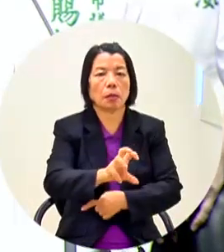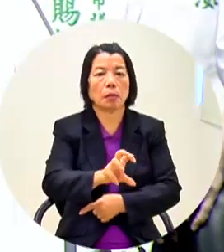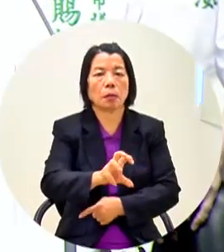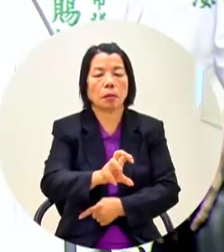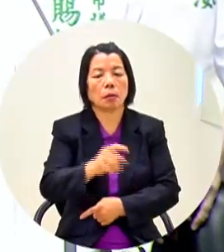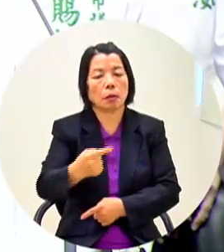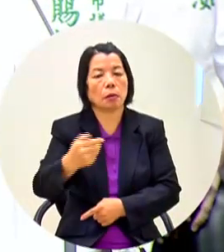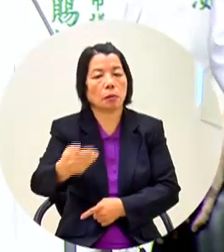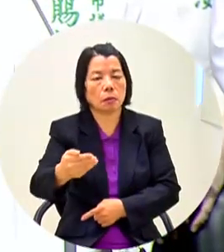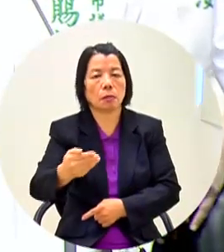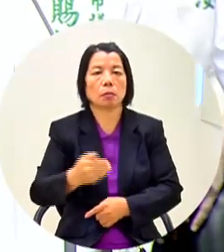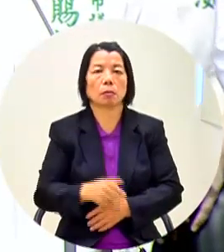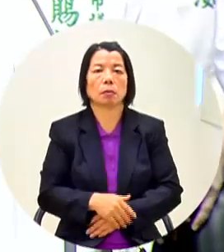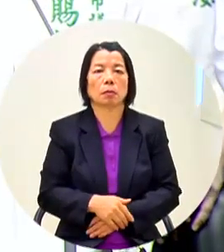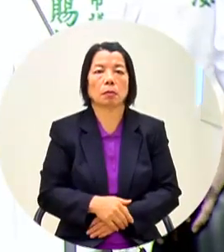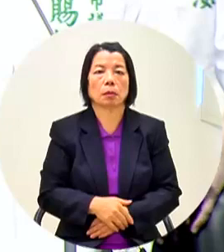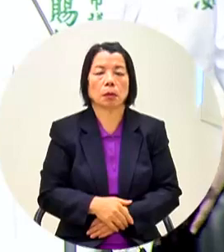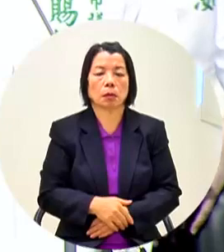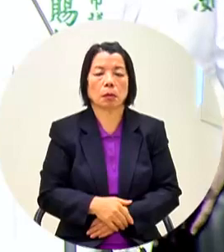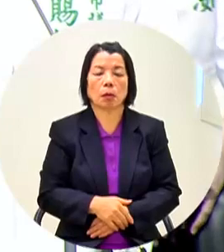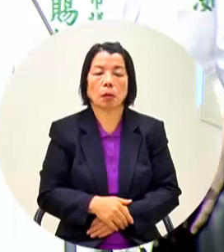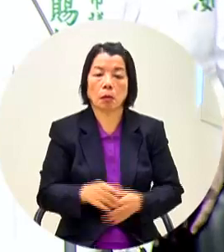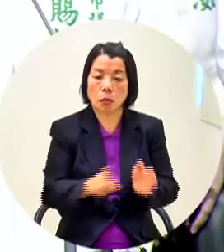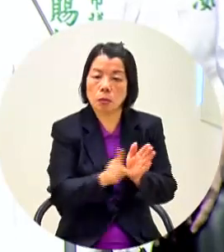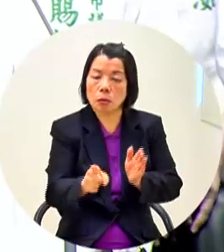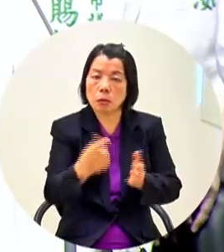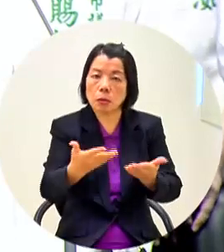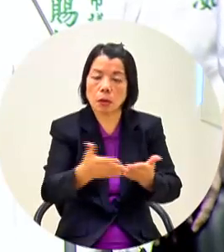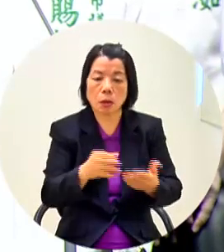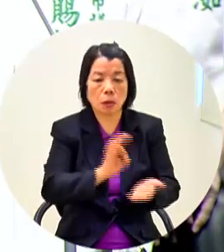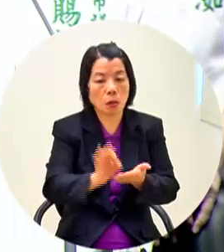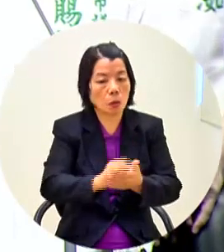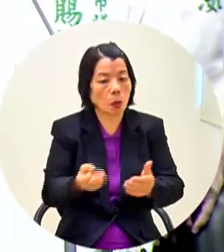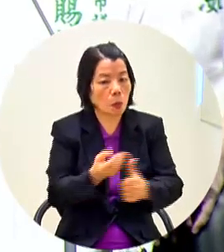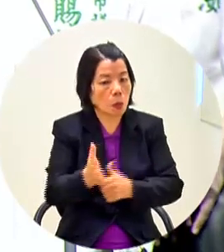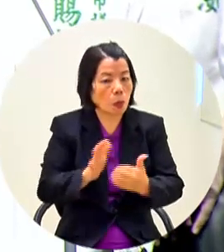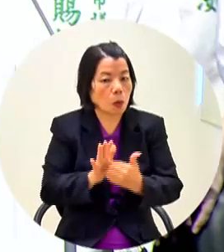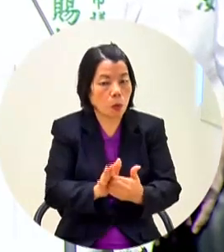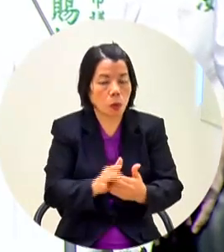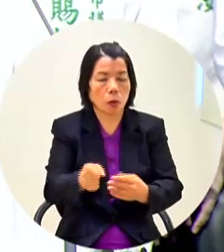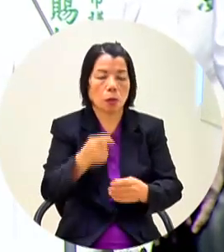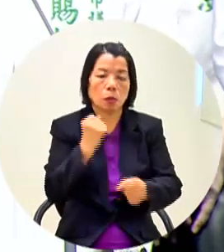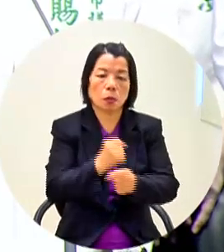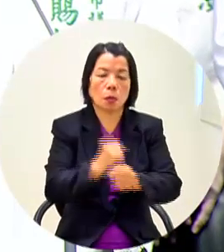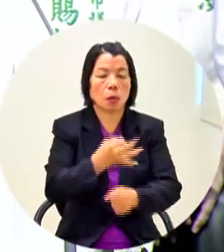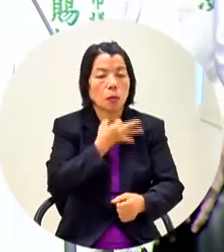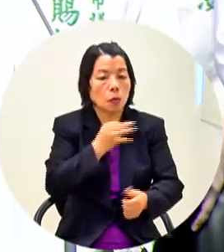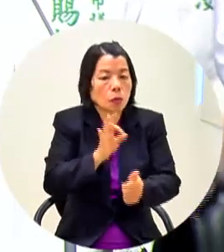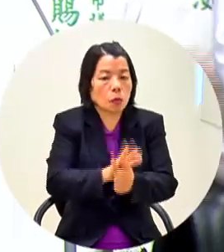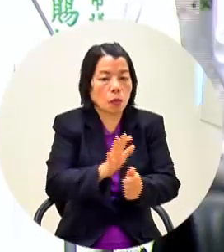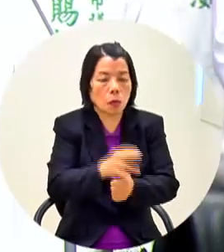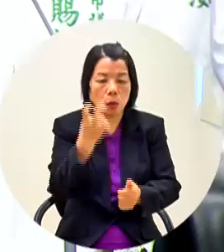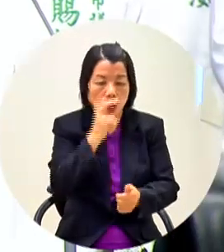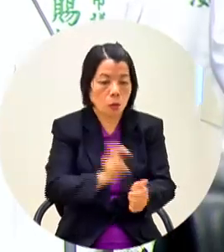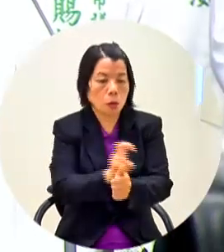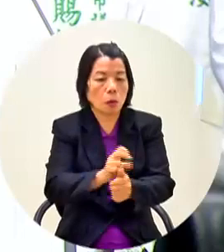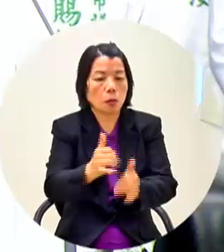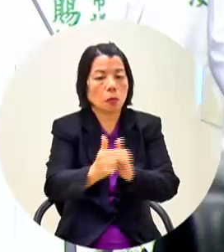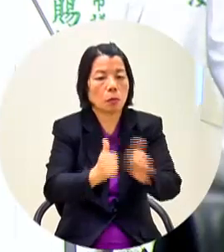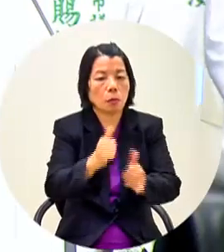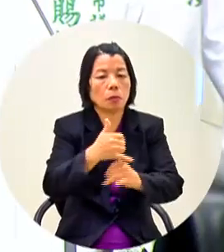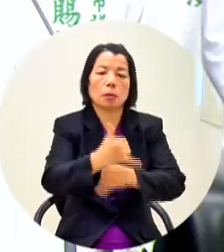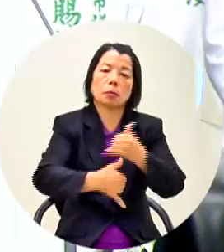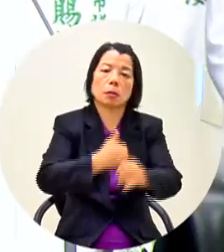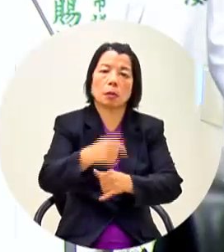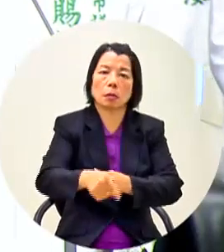80.9%啦。那其中如果你用来做防疫，用来做纾困，来照顾我们市民的生计，或